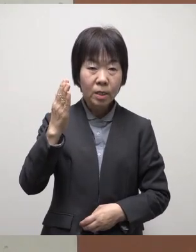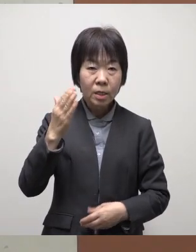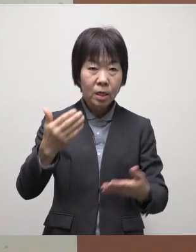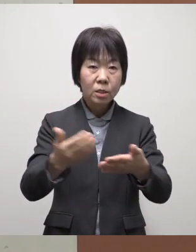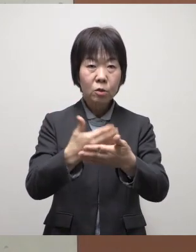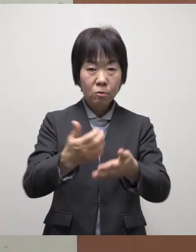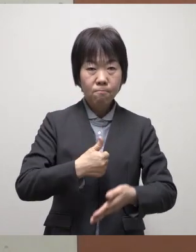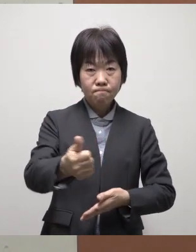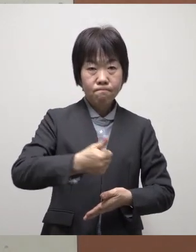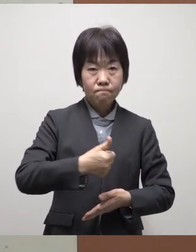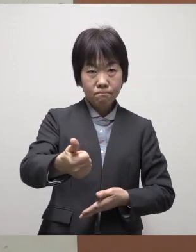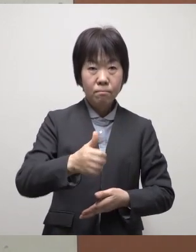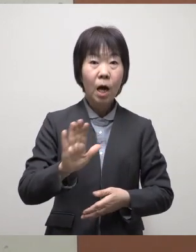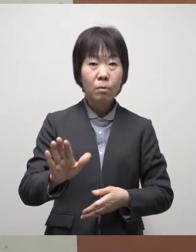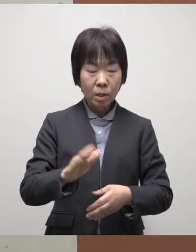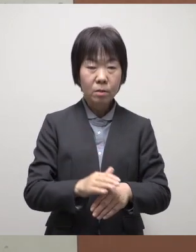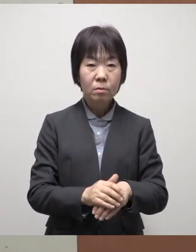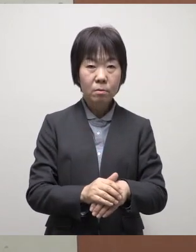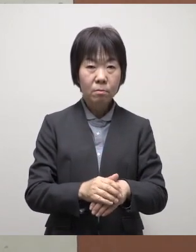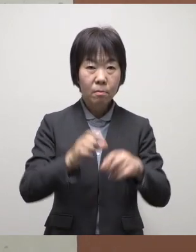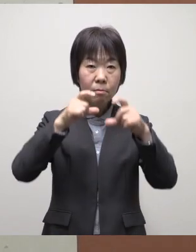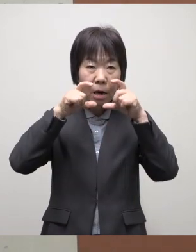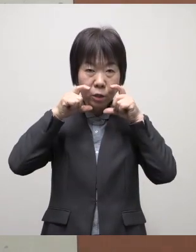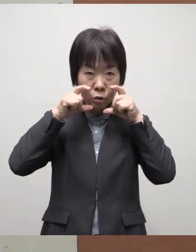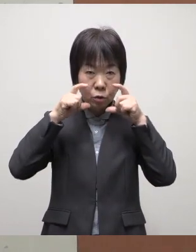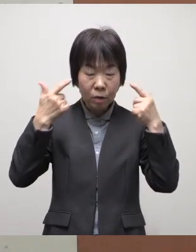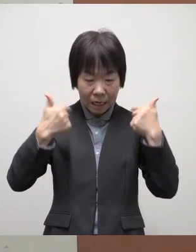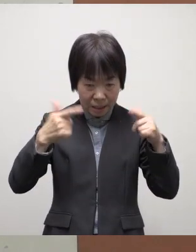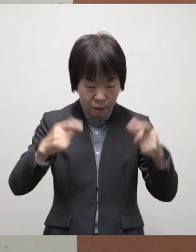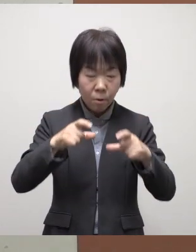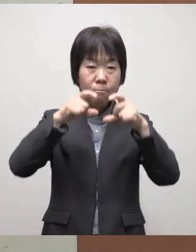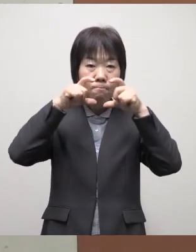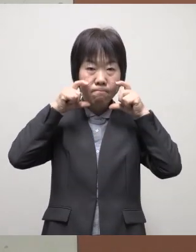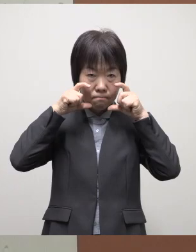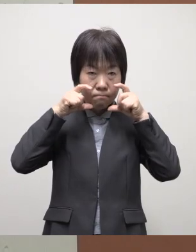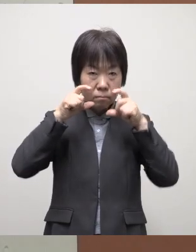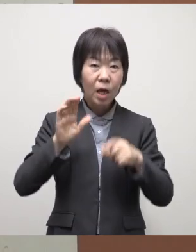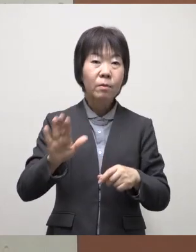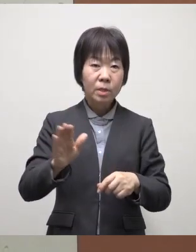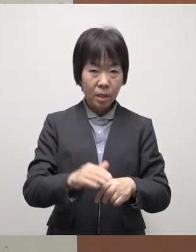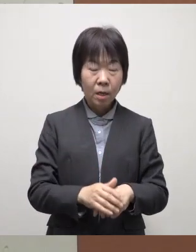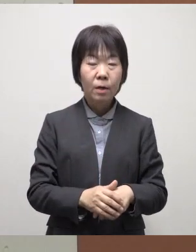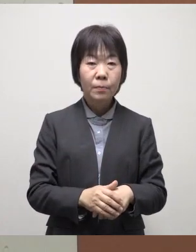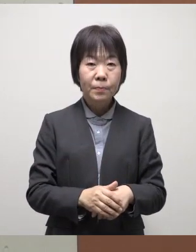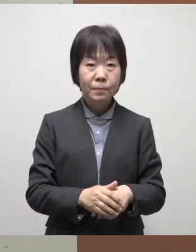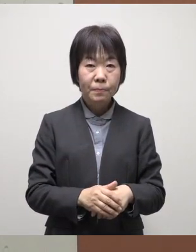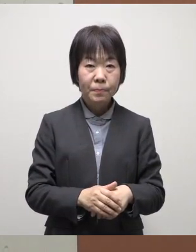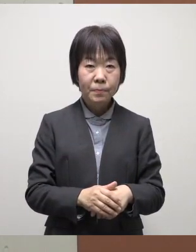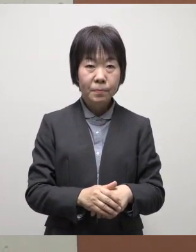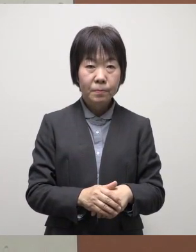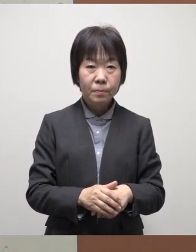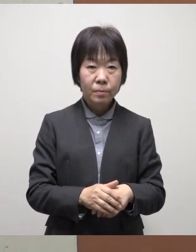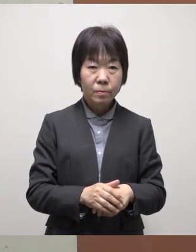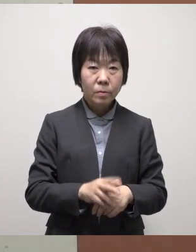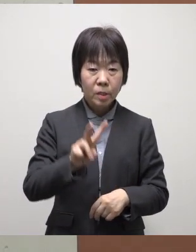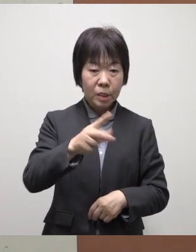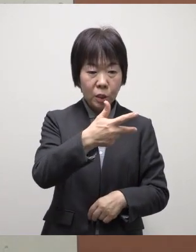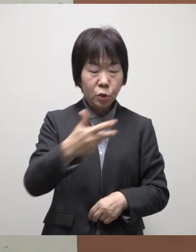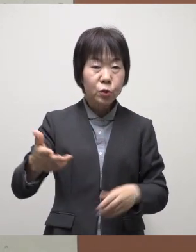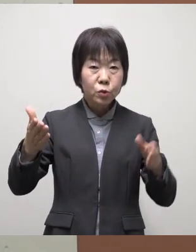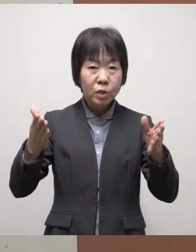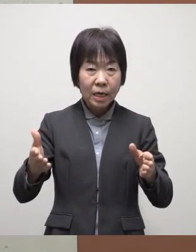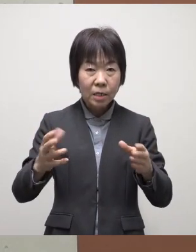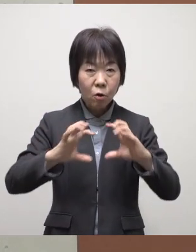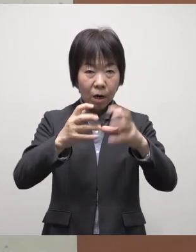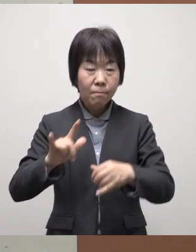出勤しておりますマスクは常時着用していました2週間以内の